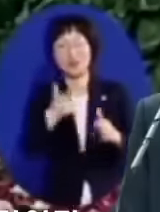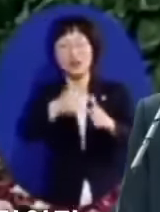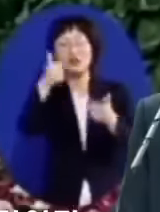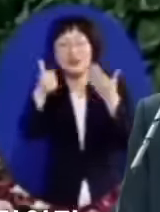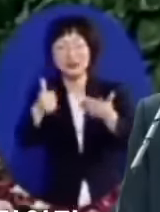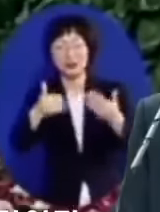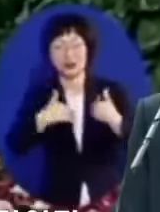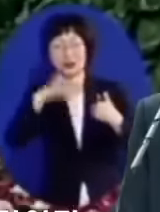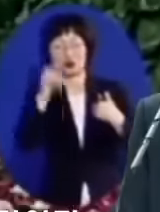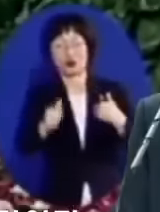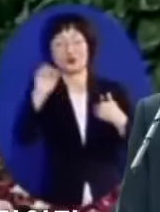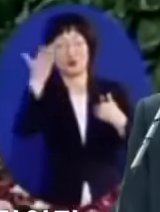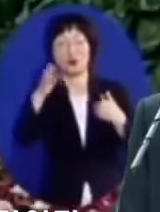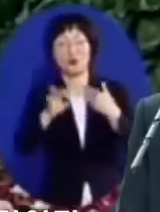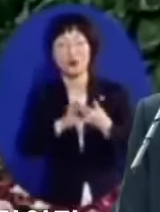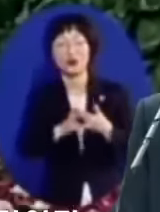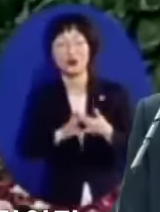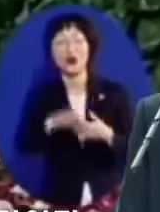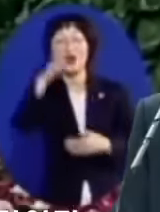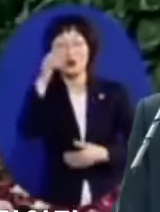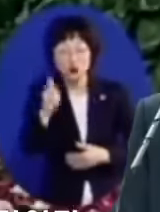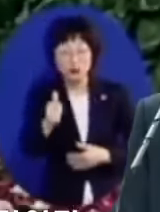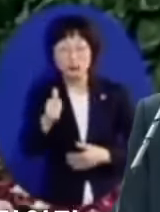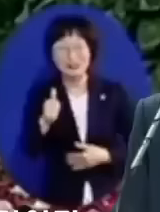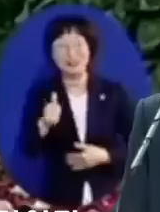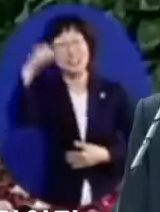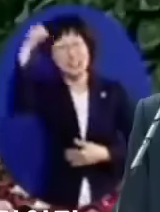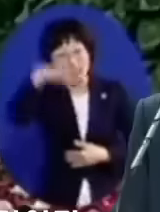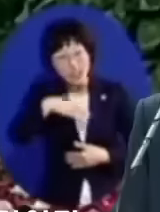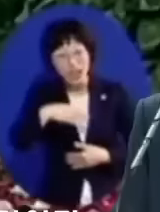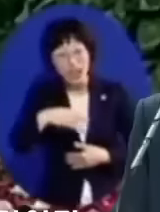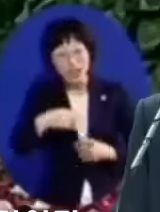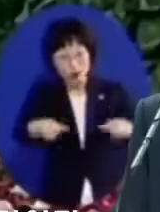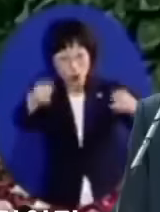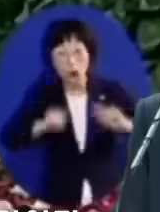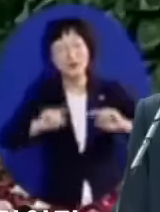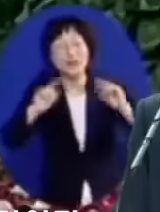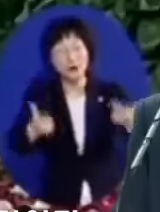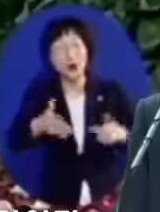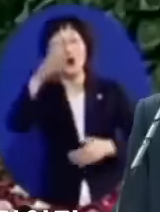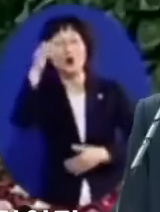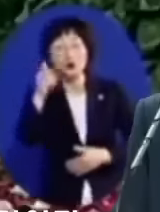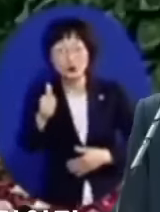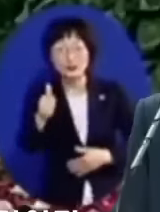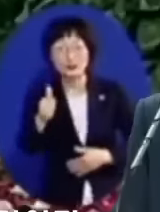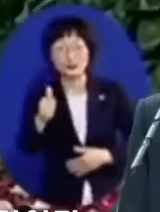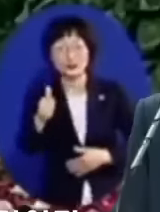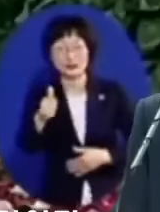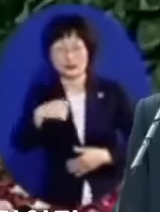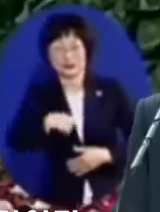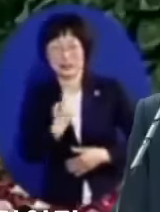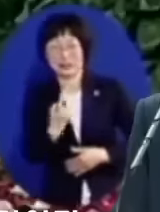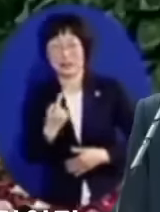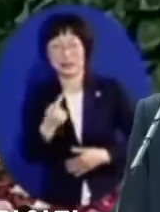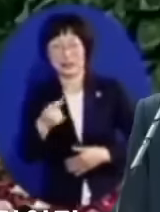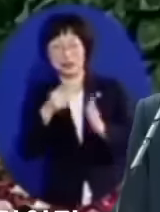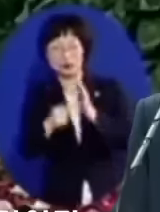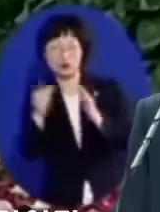예수님께서 나의 주인이 되시면 주인이 그냥 들어오는 것이 아니라 주인은 당신의 소유물을 가지고 들어오시는